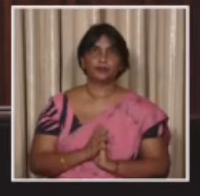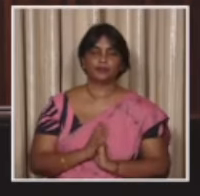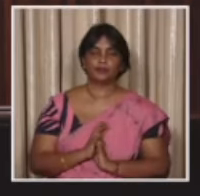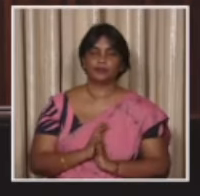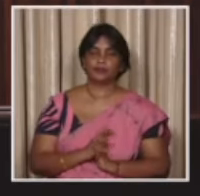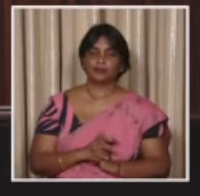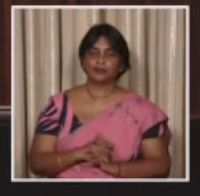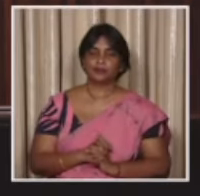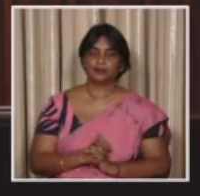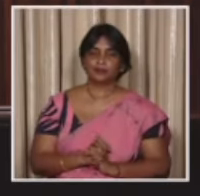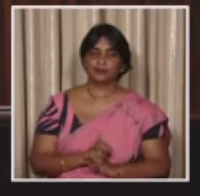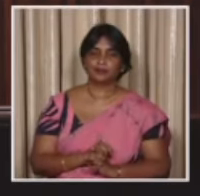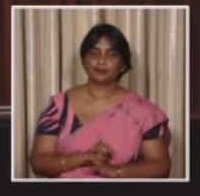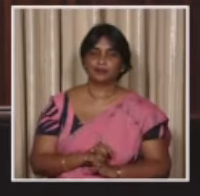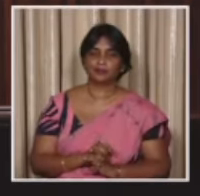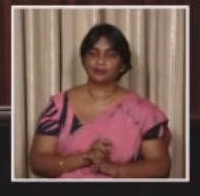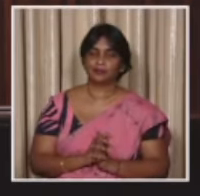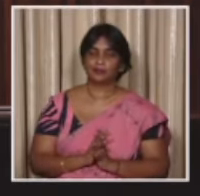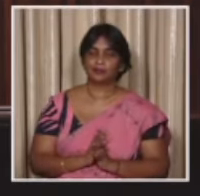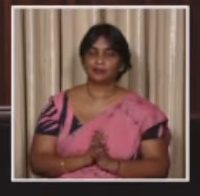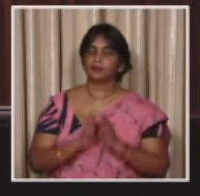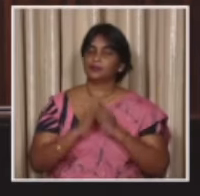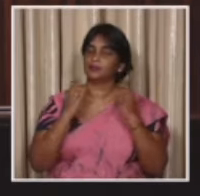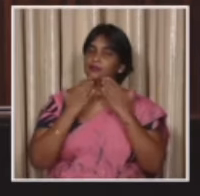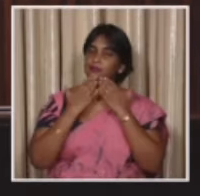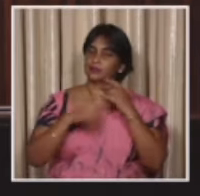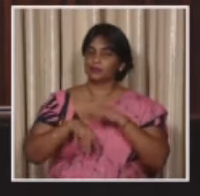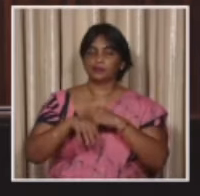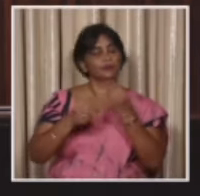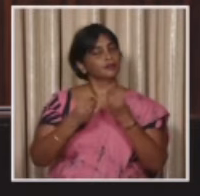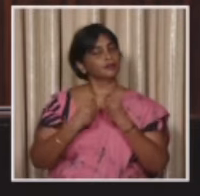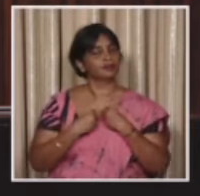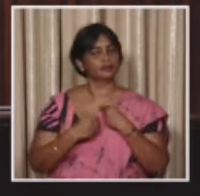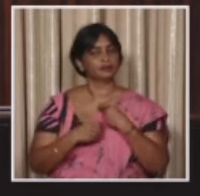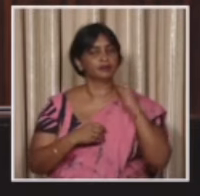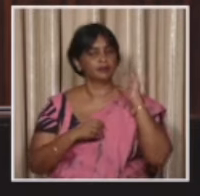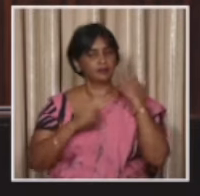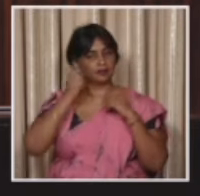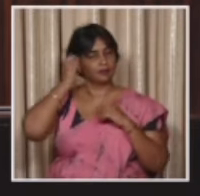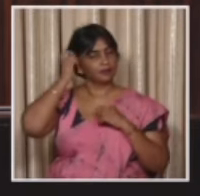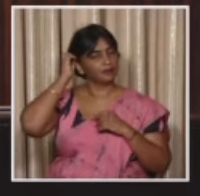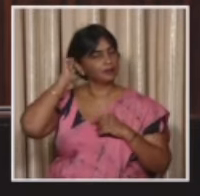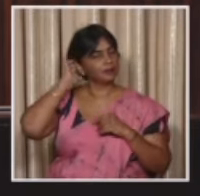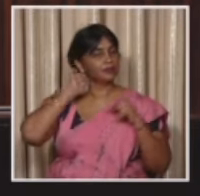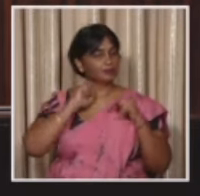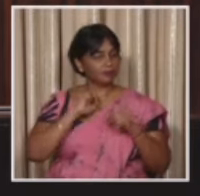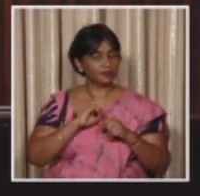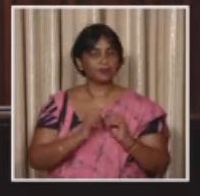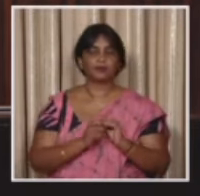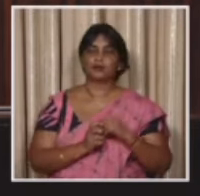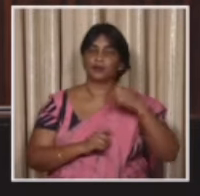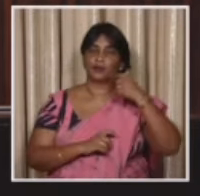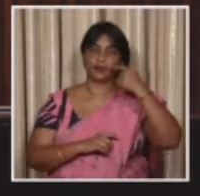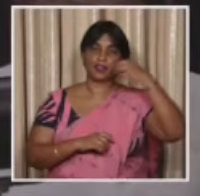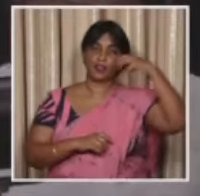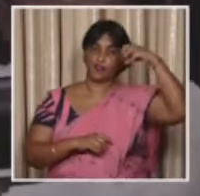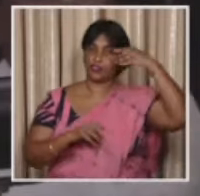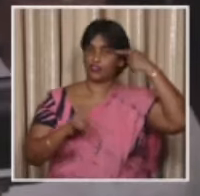පහත්දති. පදිරි සූතුවන්තයන අවස්ථාව ලබාදීම සම්බන්ධ විශේෂෙන්ම අද මේ බලශක්තිය ගැන